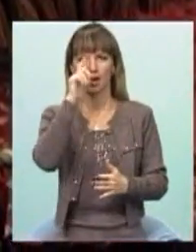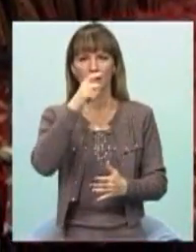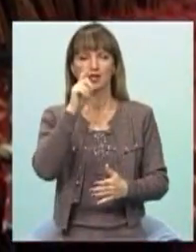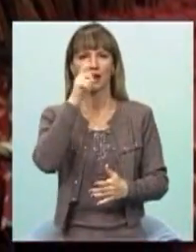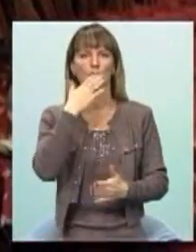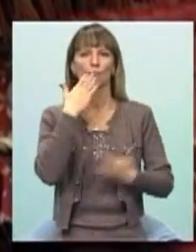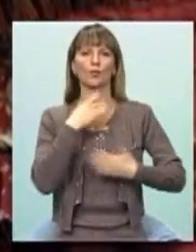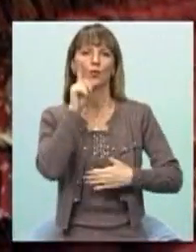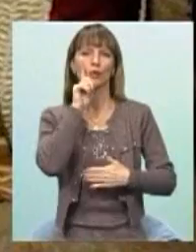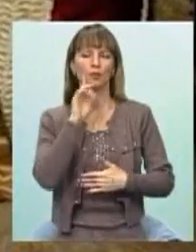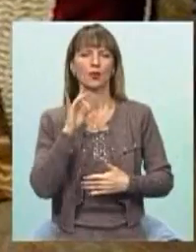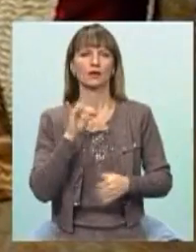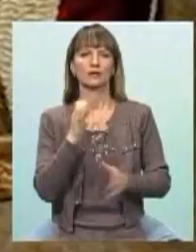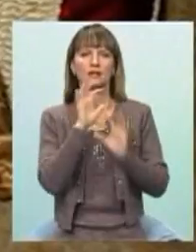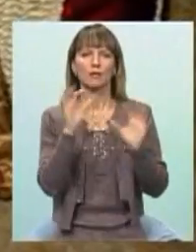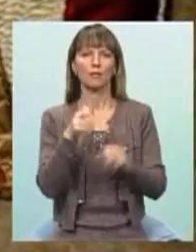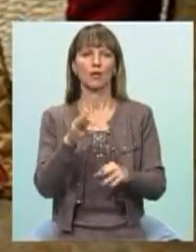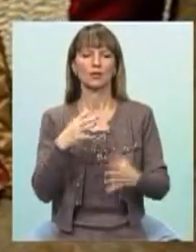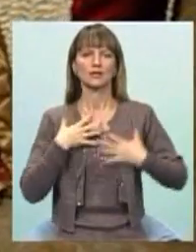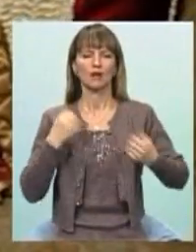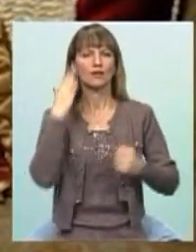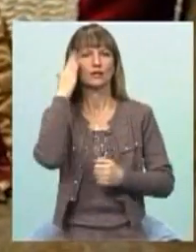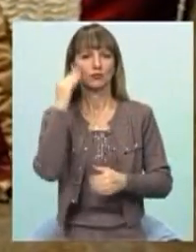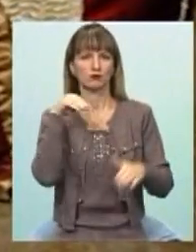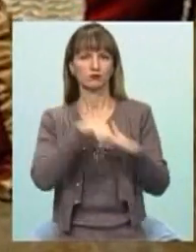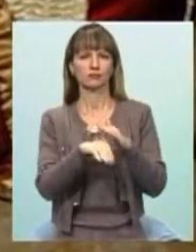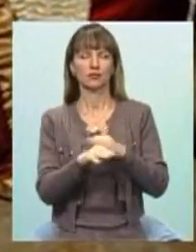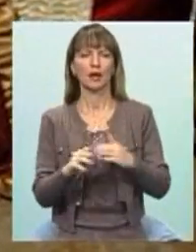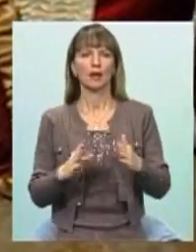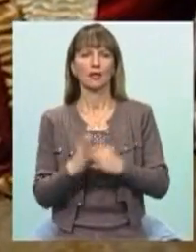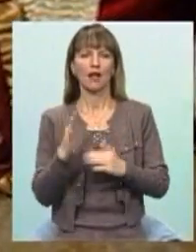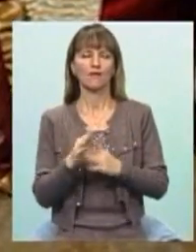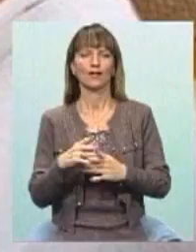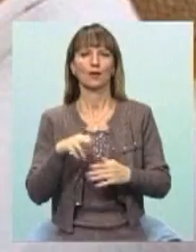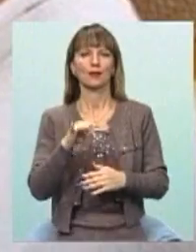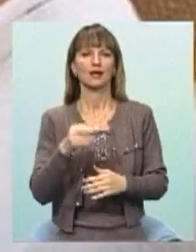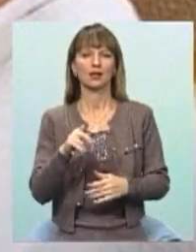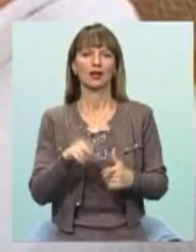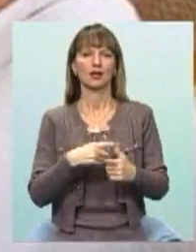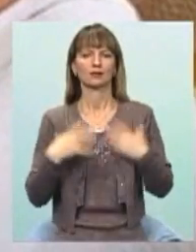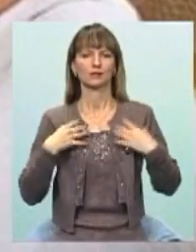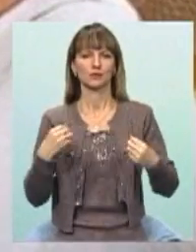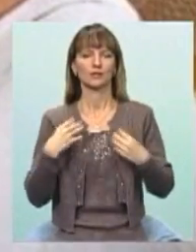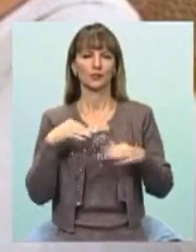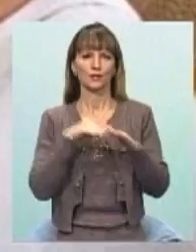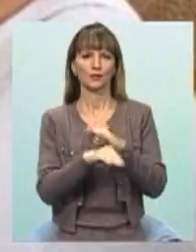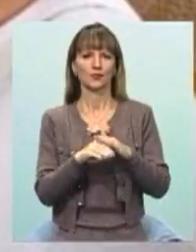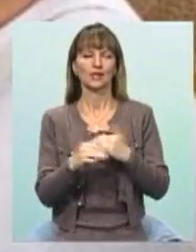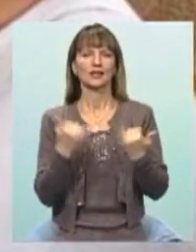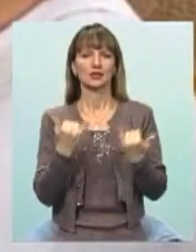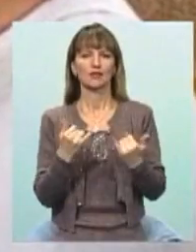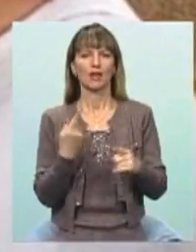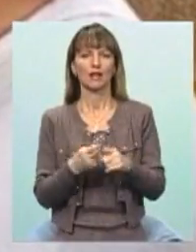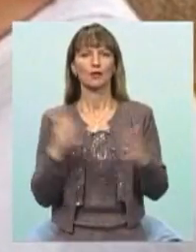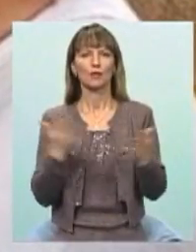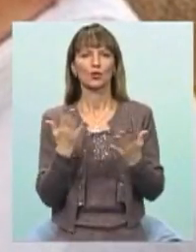та піклувались про здоровий сон. Вони набивали подушки пір'ям, травою або вовною тварин. Сьогодні вже ці речі повсякденного вжитку є